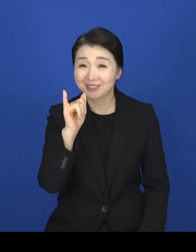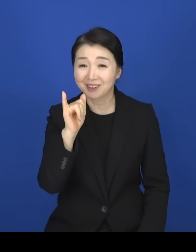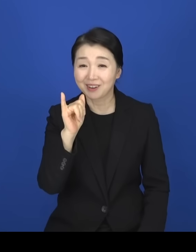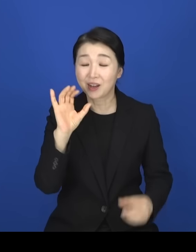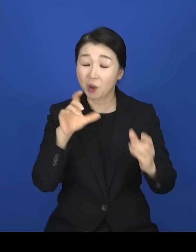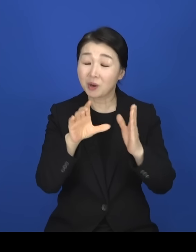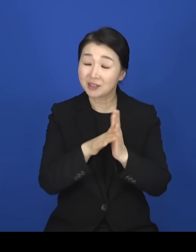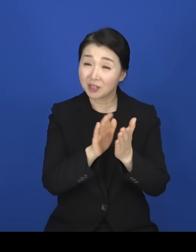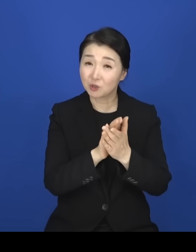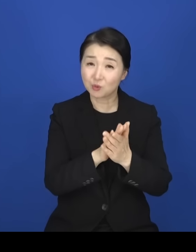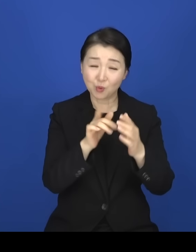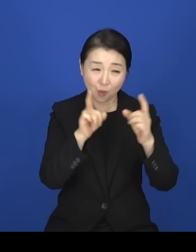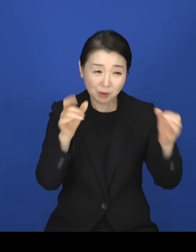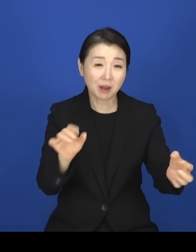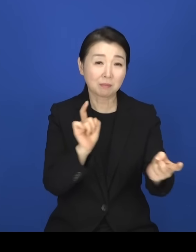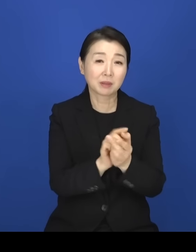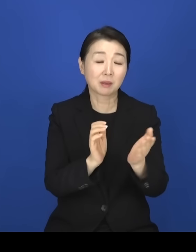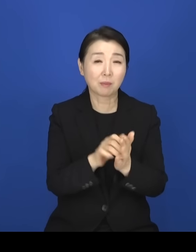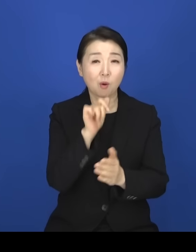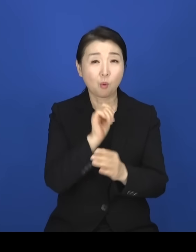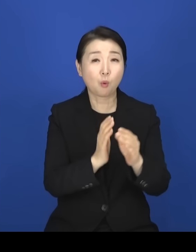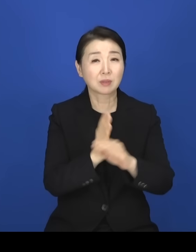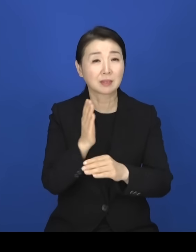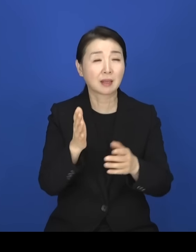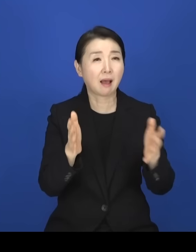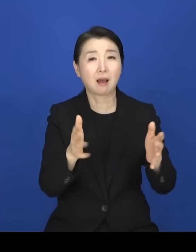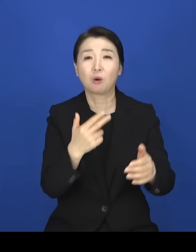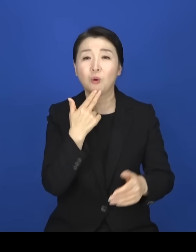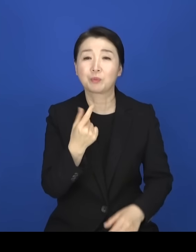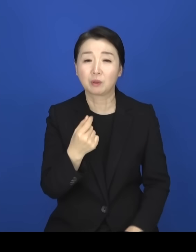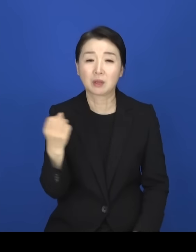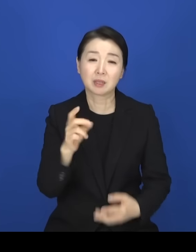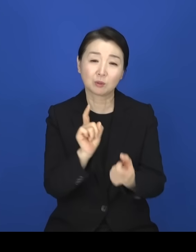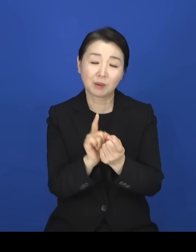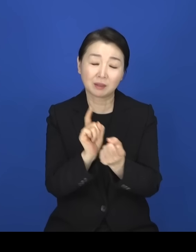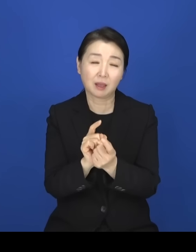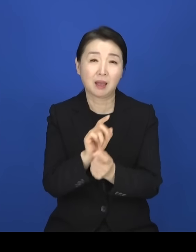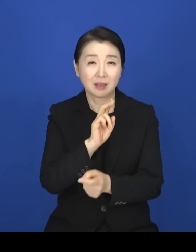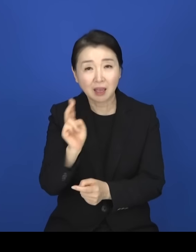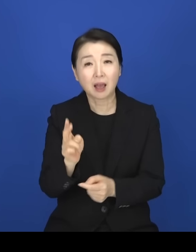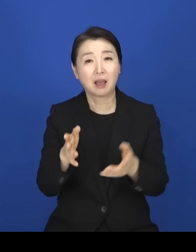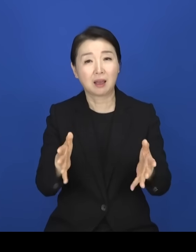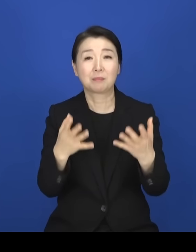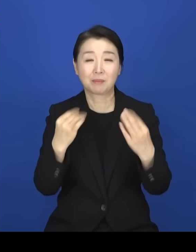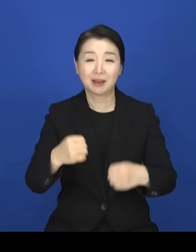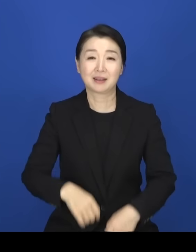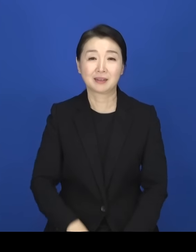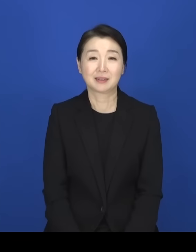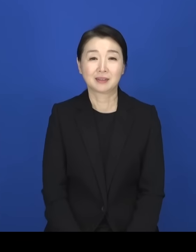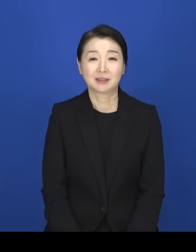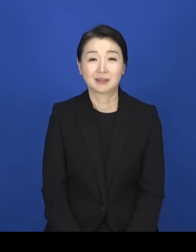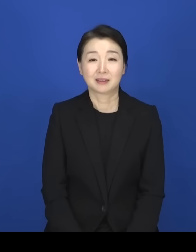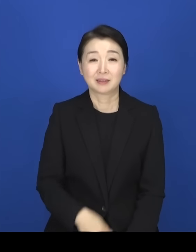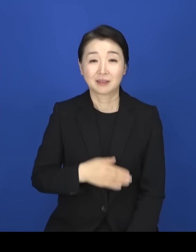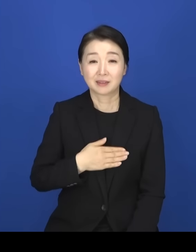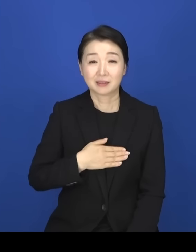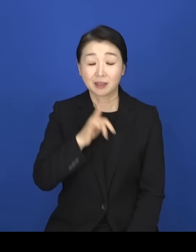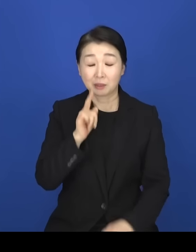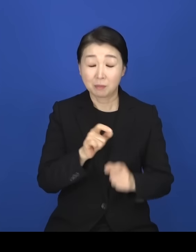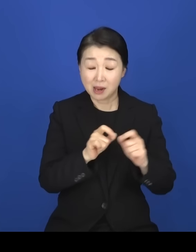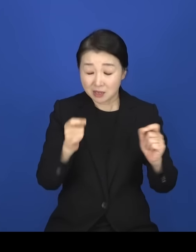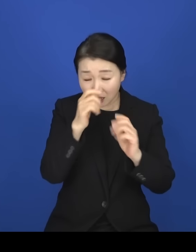어릴 때 동창 오랜만에 만나잖아요. 네. 5분 이상 할 얘기가 없어요. 자주 만날수록 할 얘기가 많아집니다. 난 길게 기도를